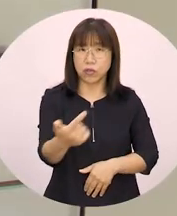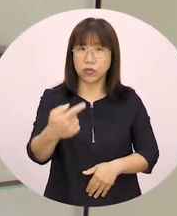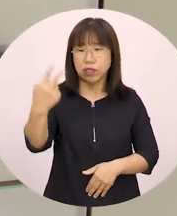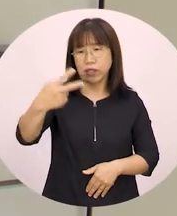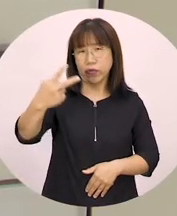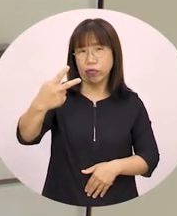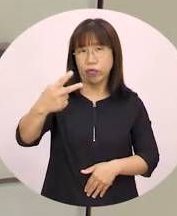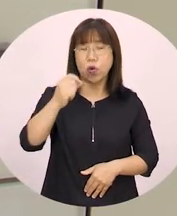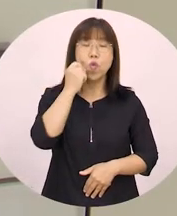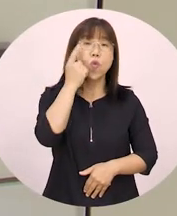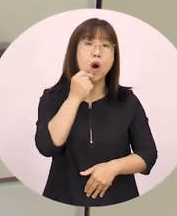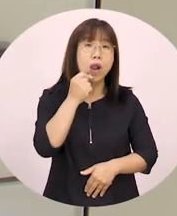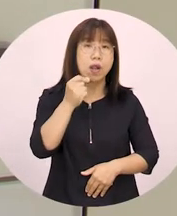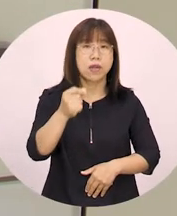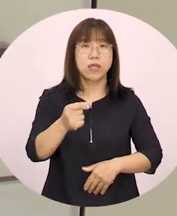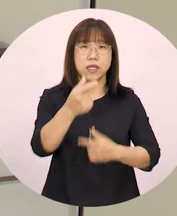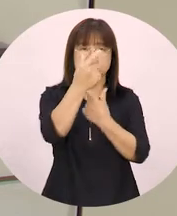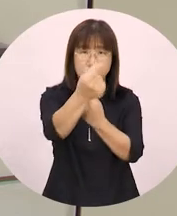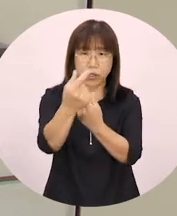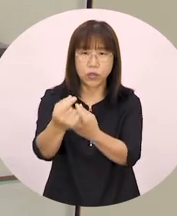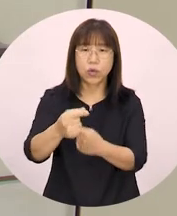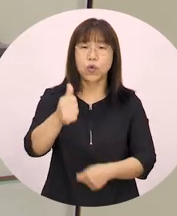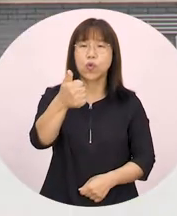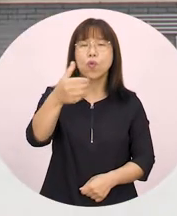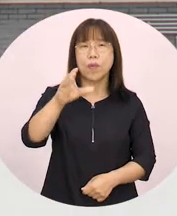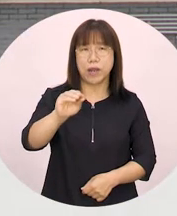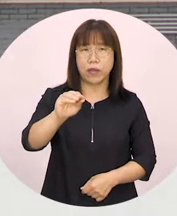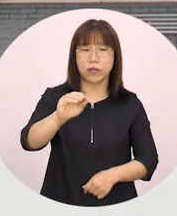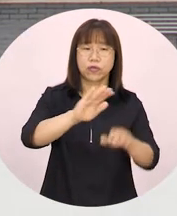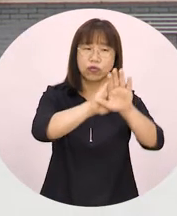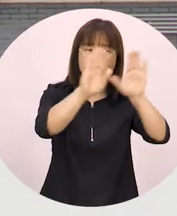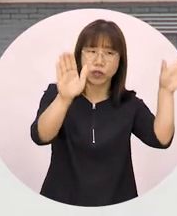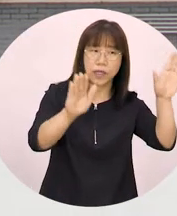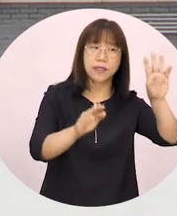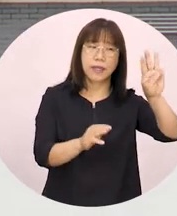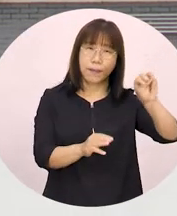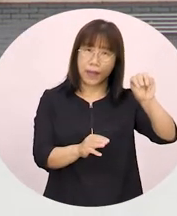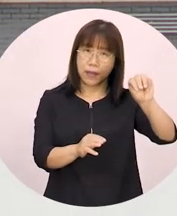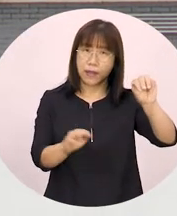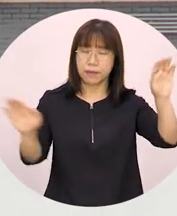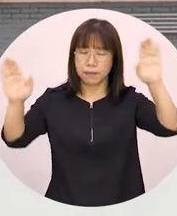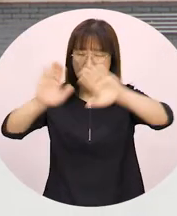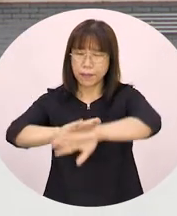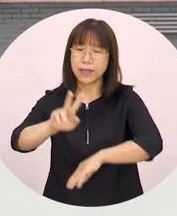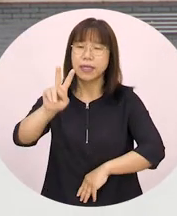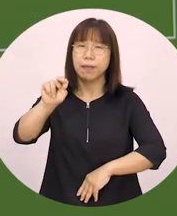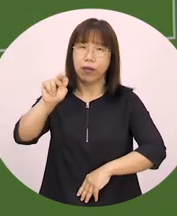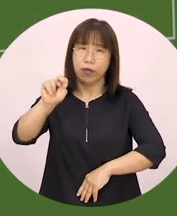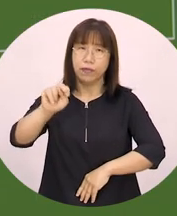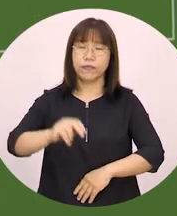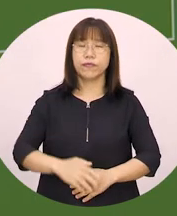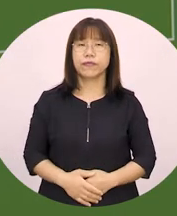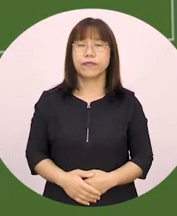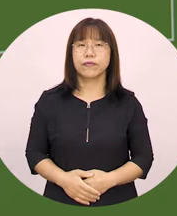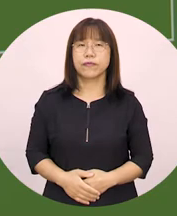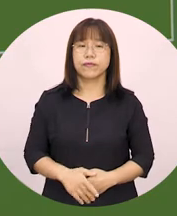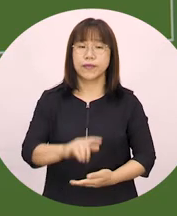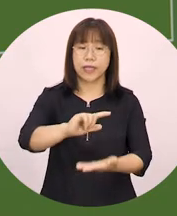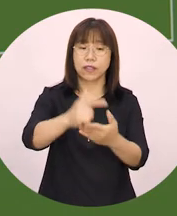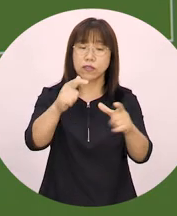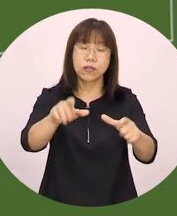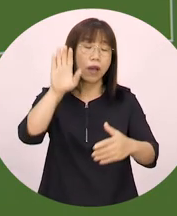2,000원입니다. 또한 월 정기권은 전일이용 시 5만원이며 주간이용 3만원, 야간이용은 2만원이